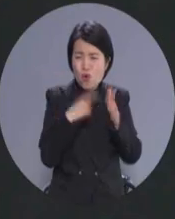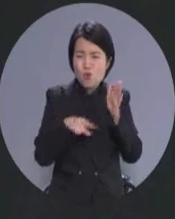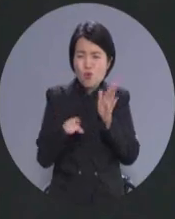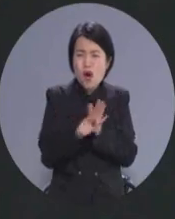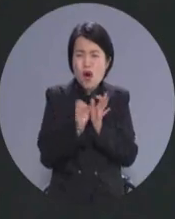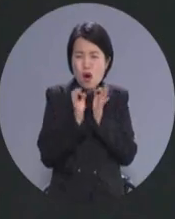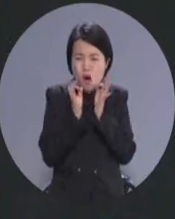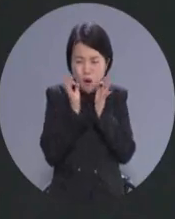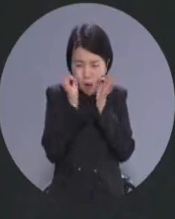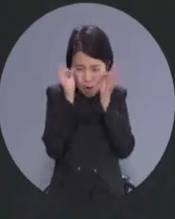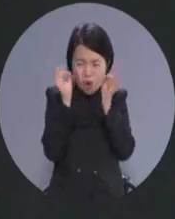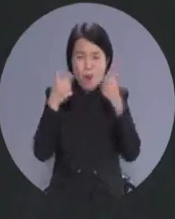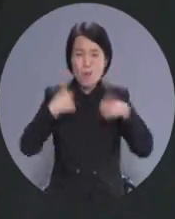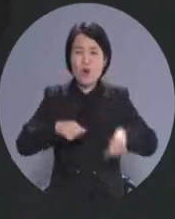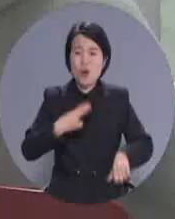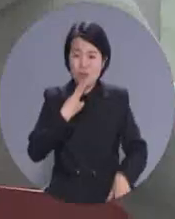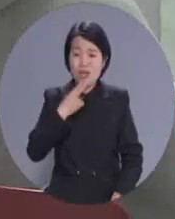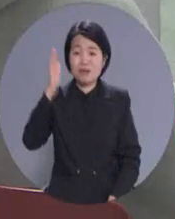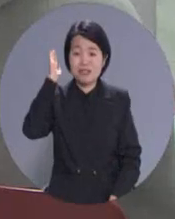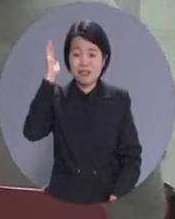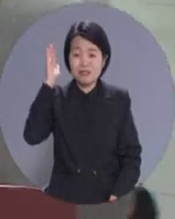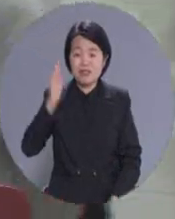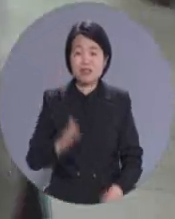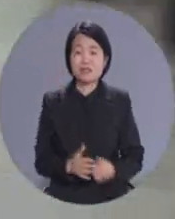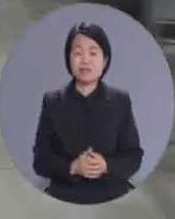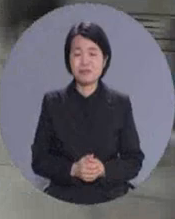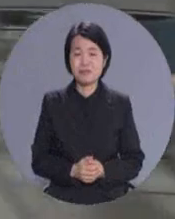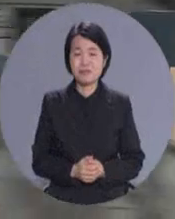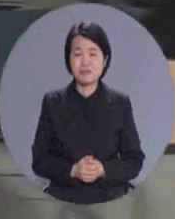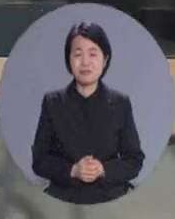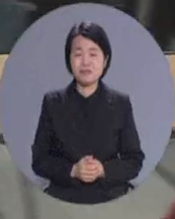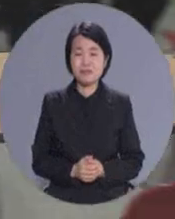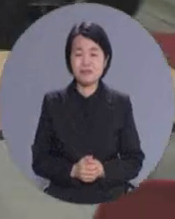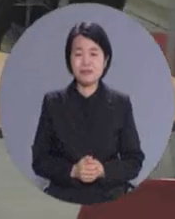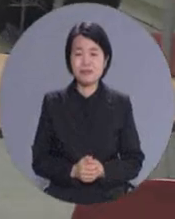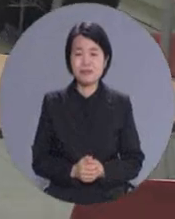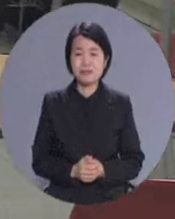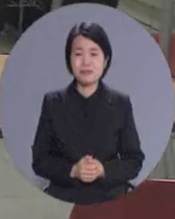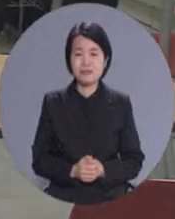노력을 포기하지 않겠다고 밝혔습니다. MBC 뉴스 김단비입니다.